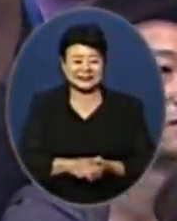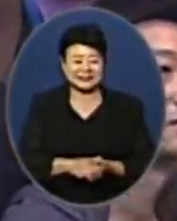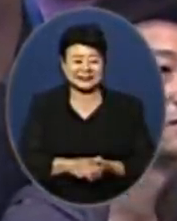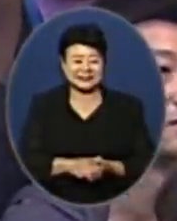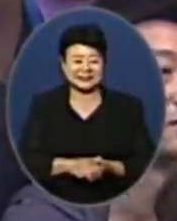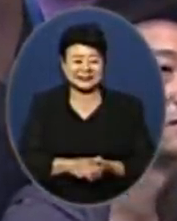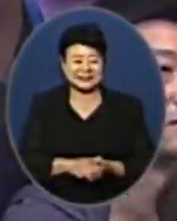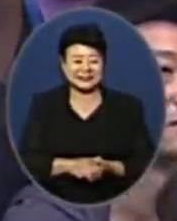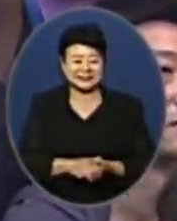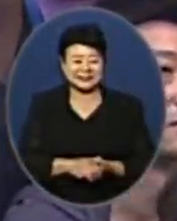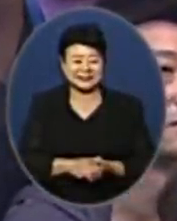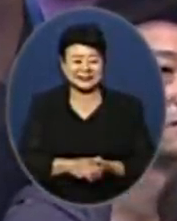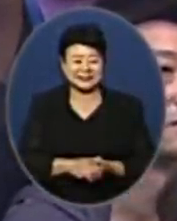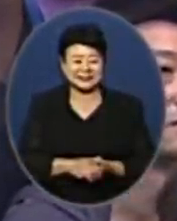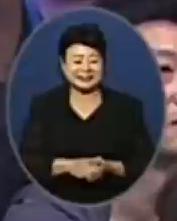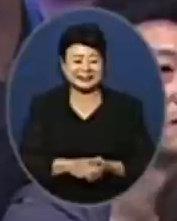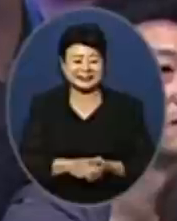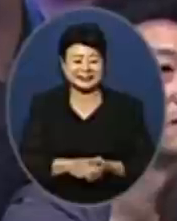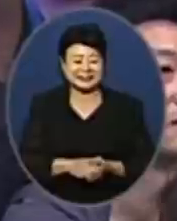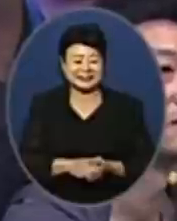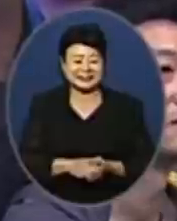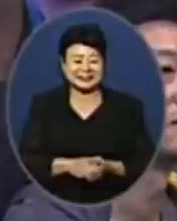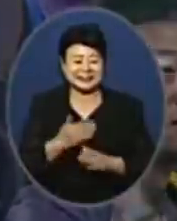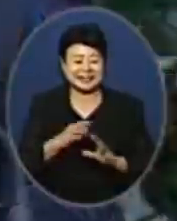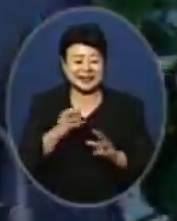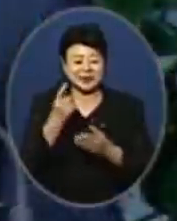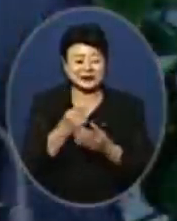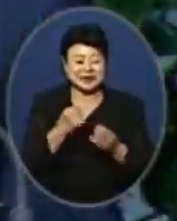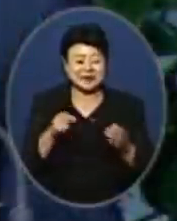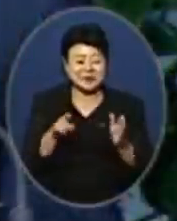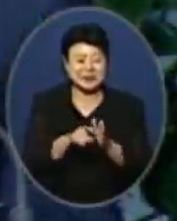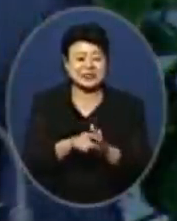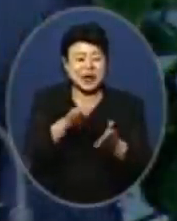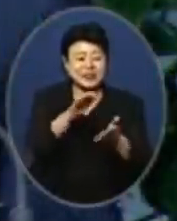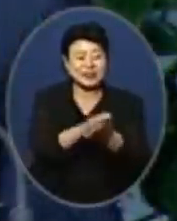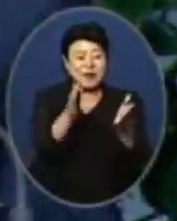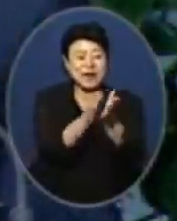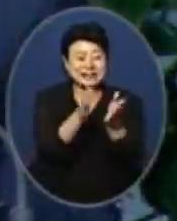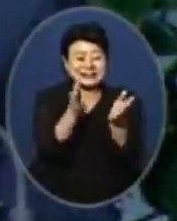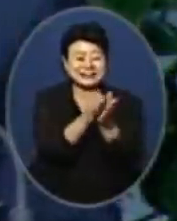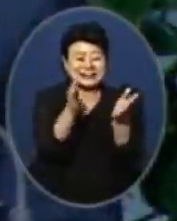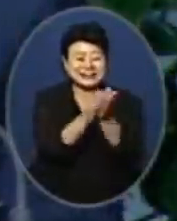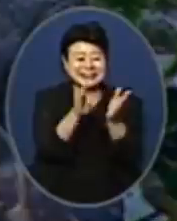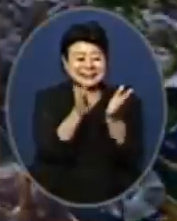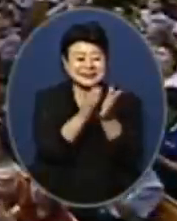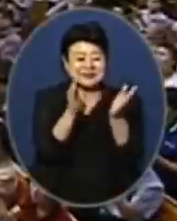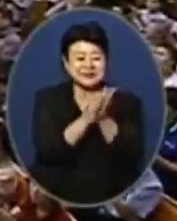for being such a wonderful friend. 저기 외국에서 온 분들 위해서 한번 뜨거운 박수 쳐주세요.